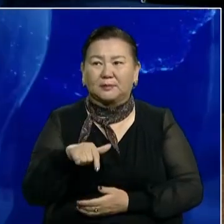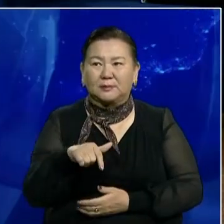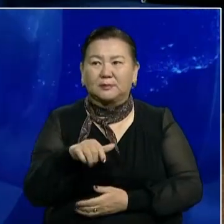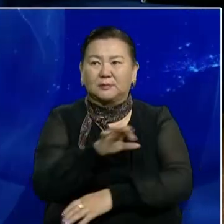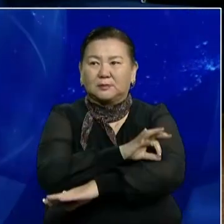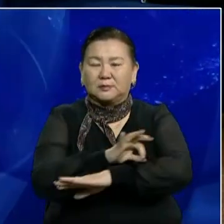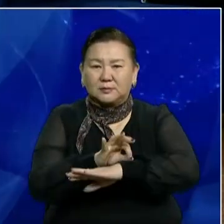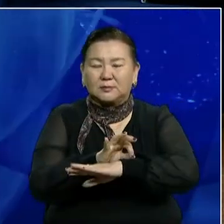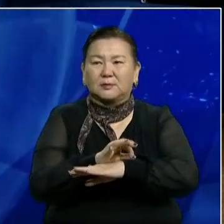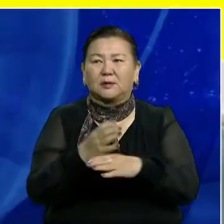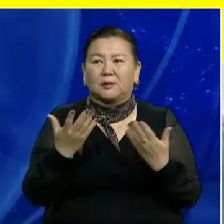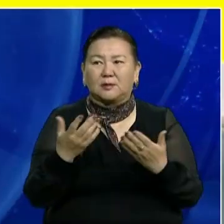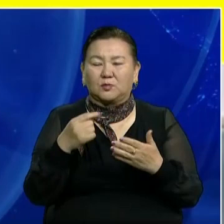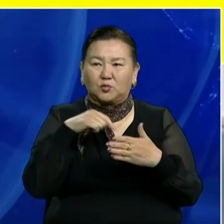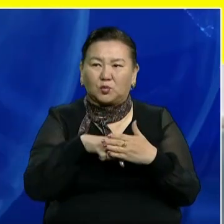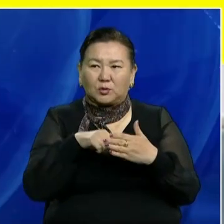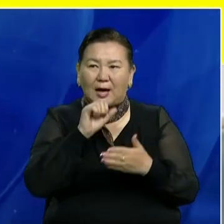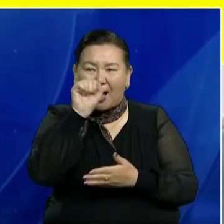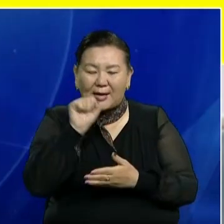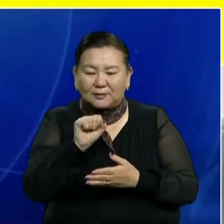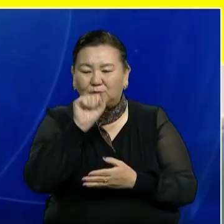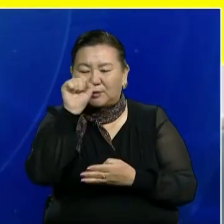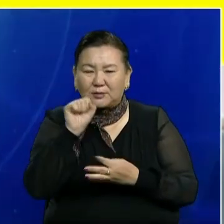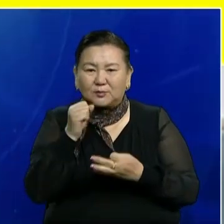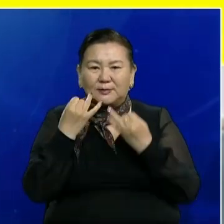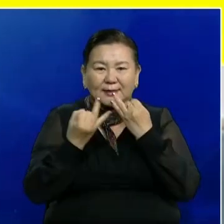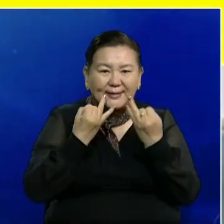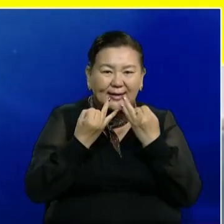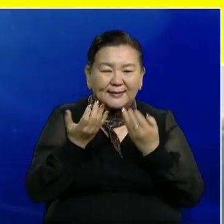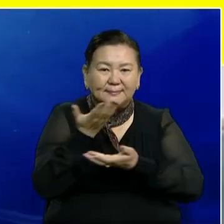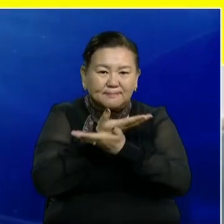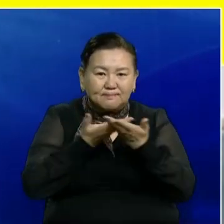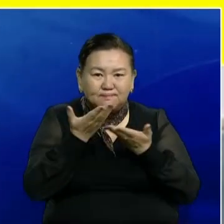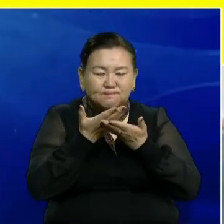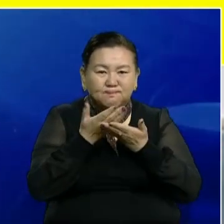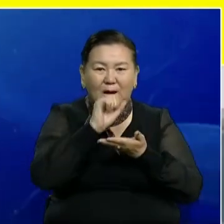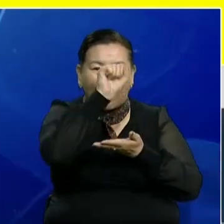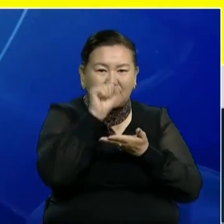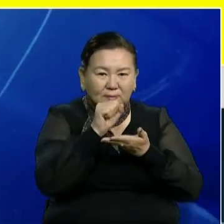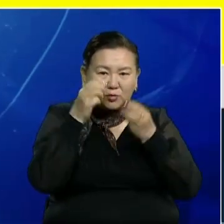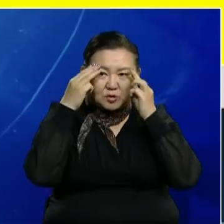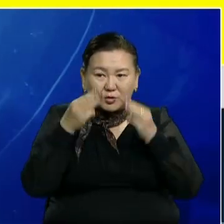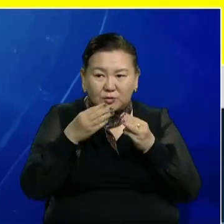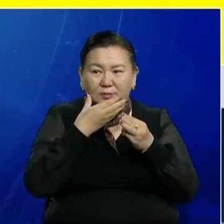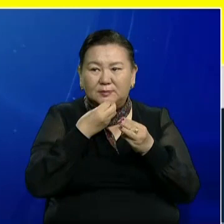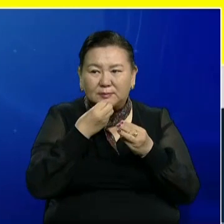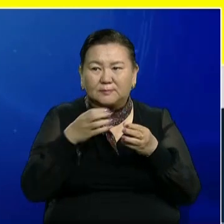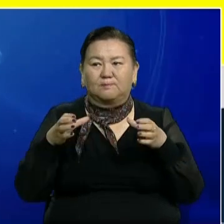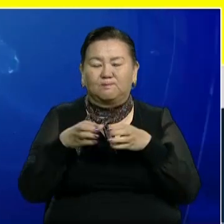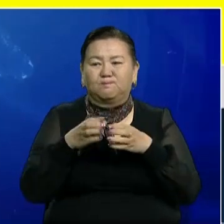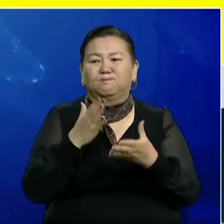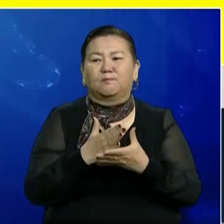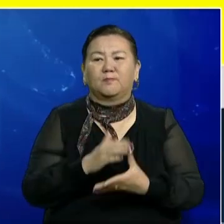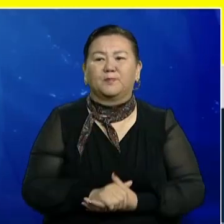мэтгэлзээний клуб нь яг ингээд дотоод асуудлуудаа ярьж хилэлцээд тэмнийхээ үндсэн дээр асуудлаа шийдвэрлэдэг тийм клуб байхгүй юу?